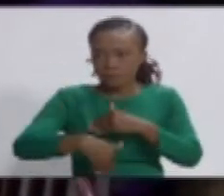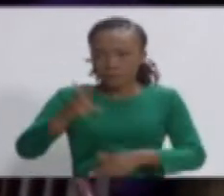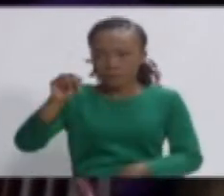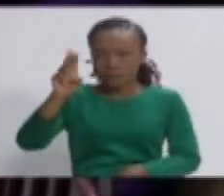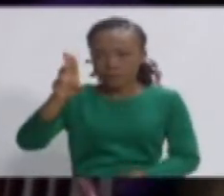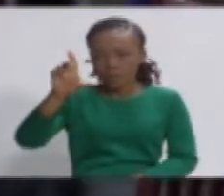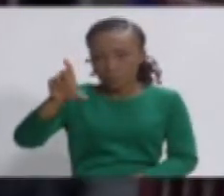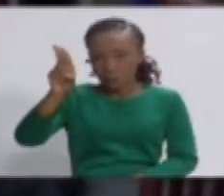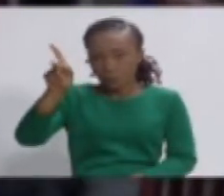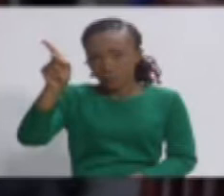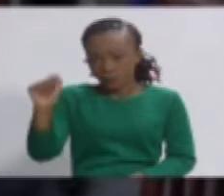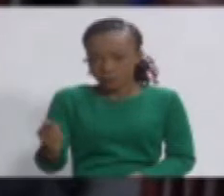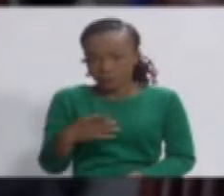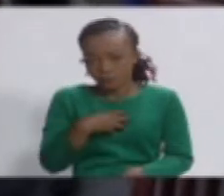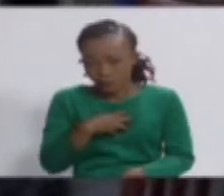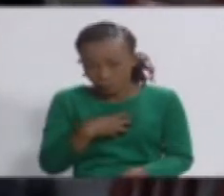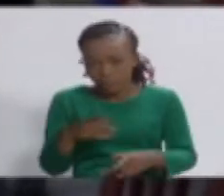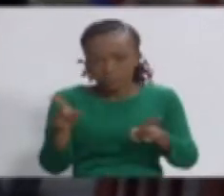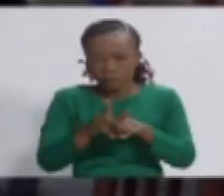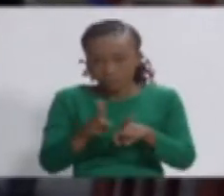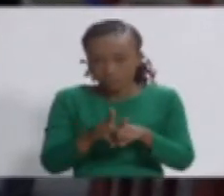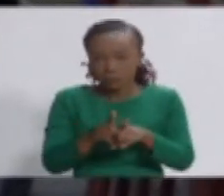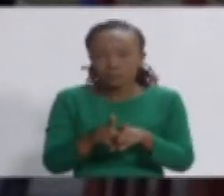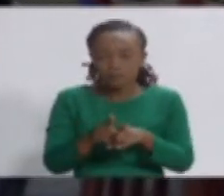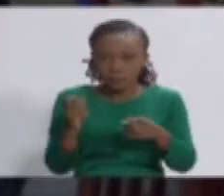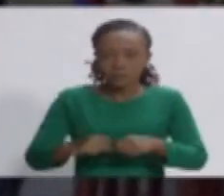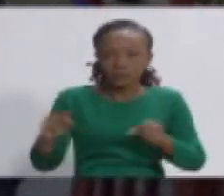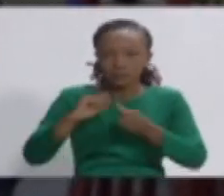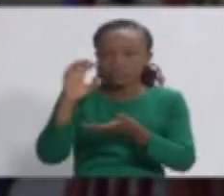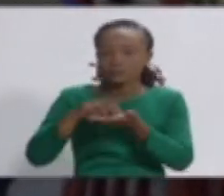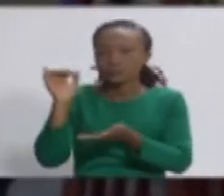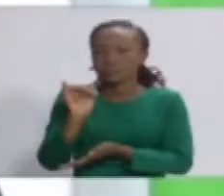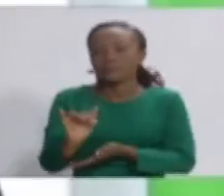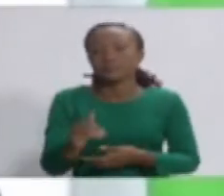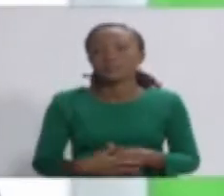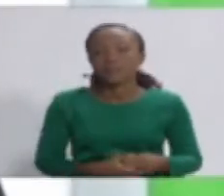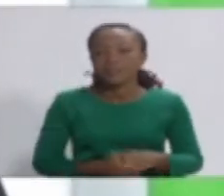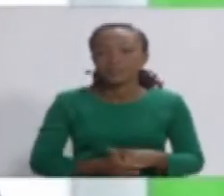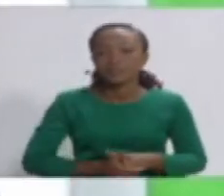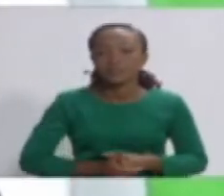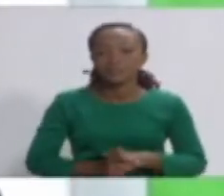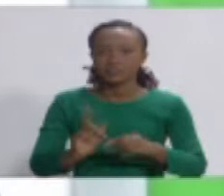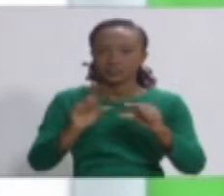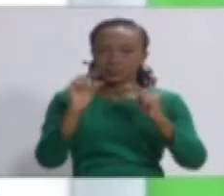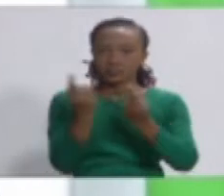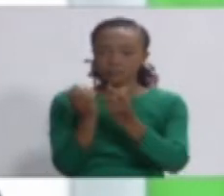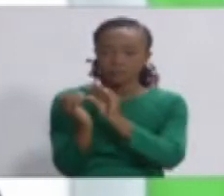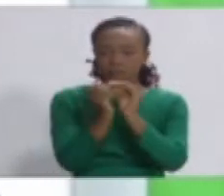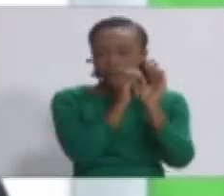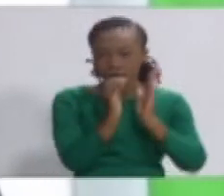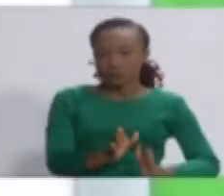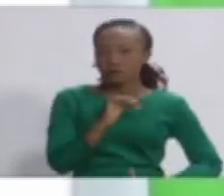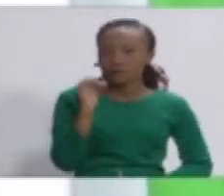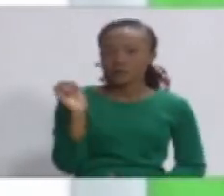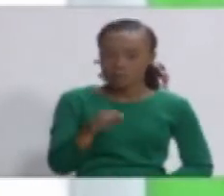Muluka naye kwa upande wake kujiuzulu kama katibu mkuu wa chama hicho. The party leader has not been in a